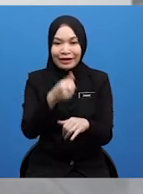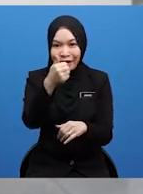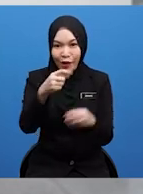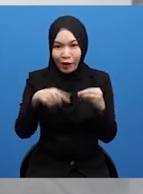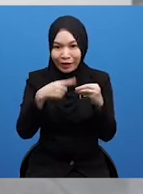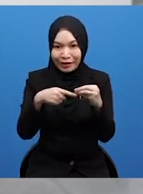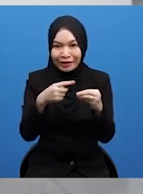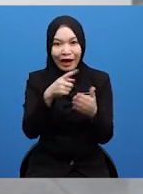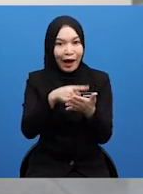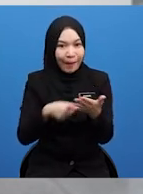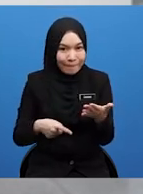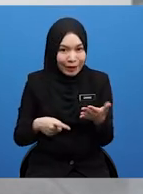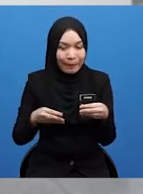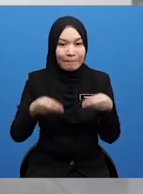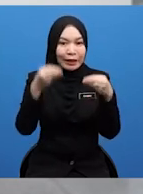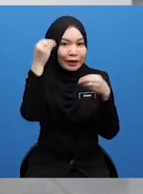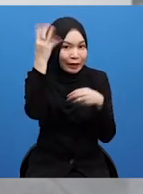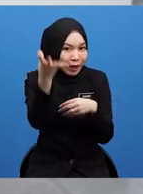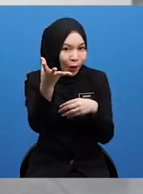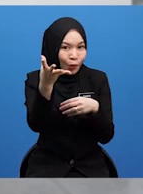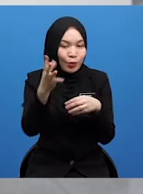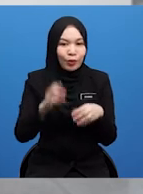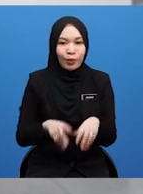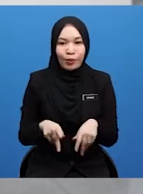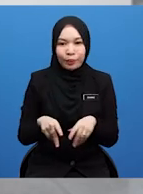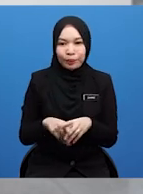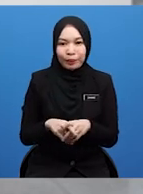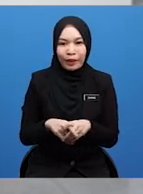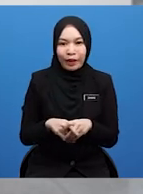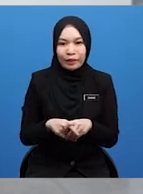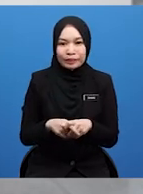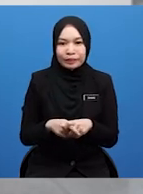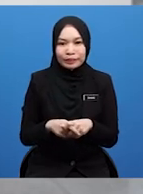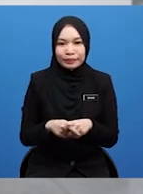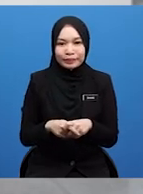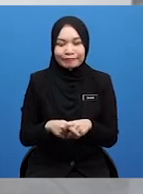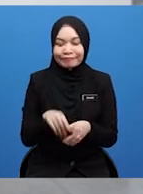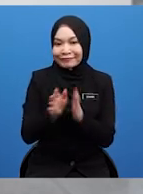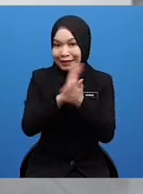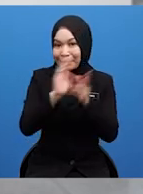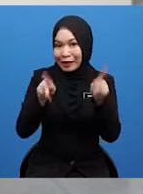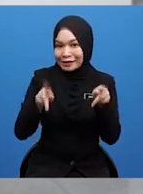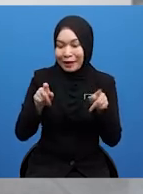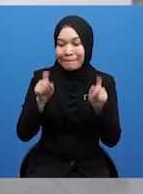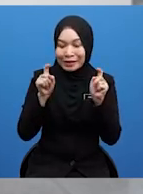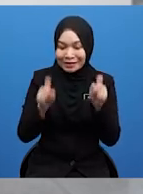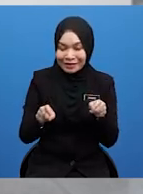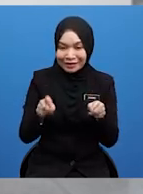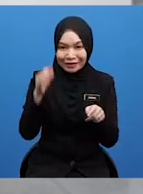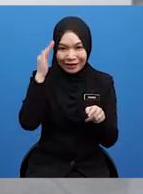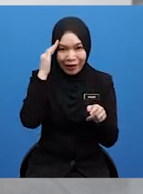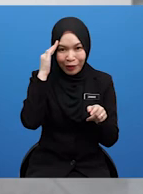sayesha proses apresiasi ini ada proses penilaian di situ sebenarnya itu sebabnya pelajar harus membentangkan ya